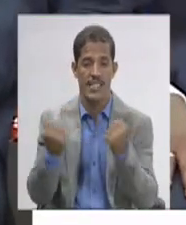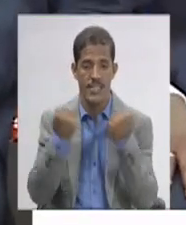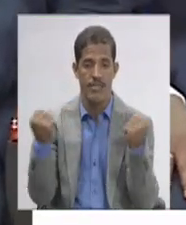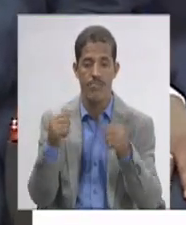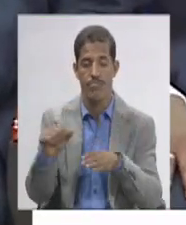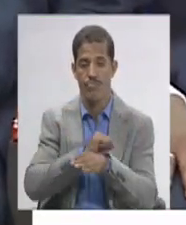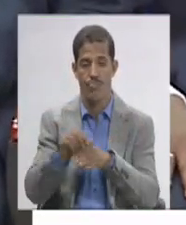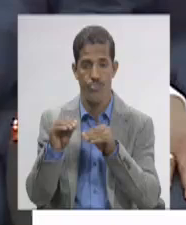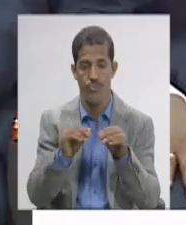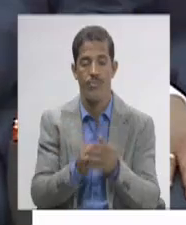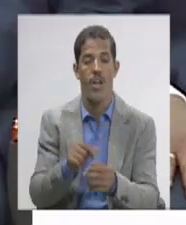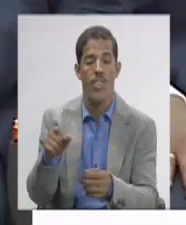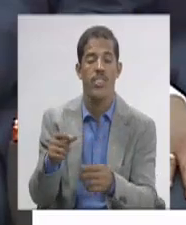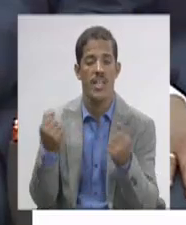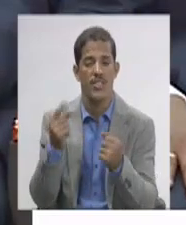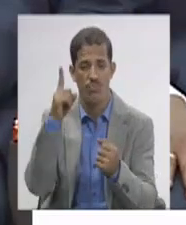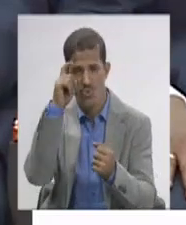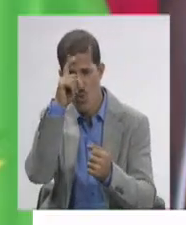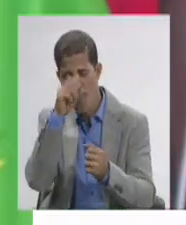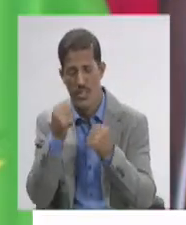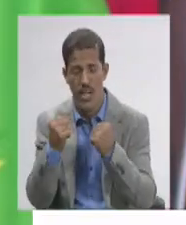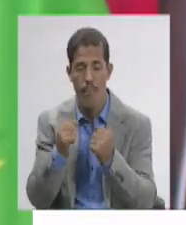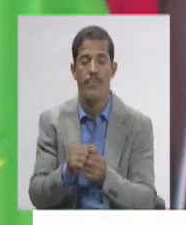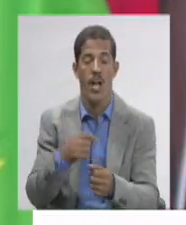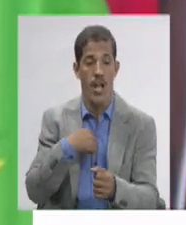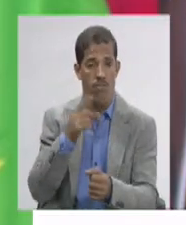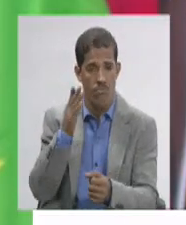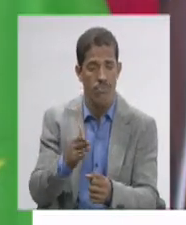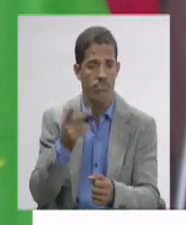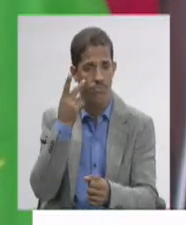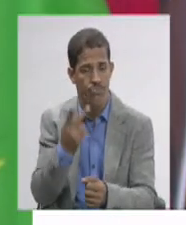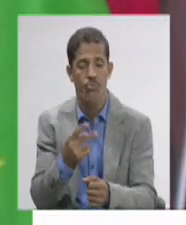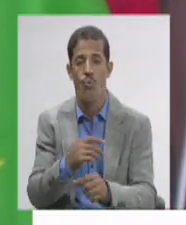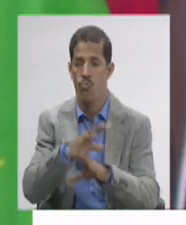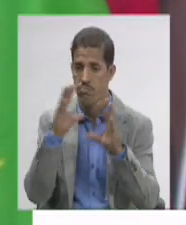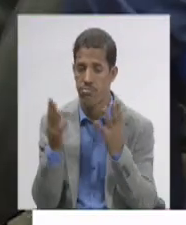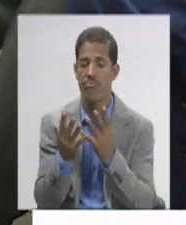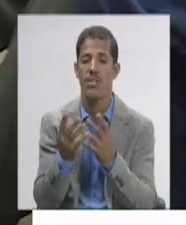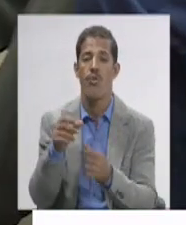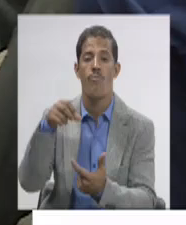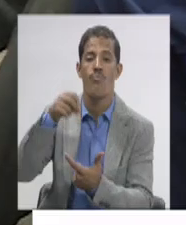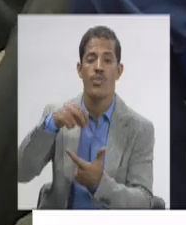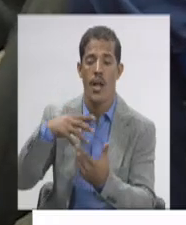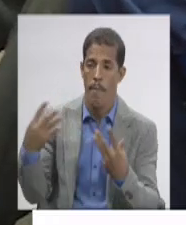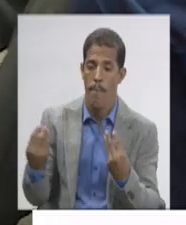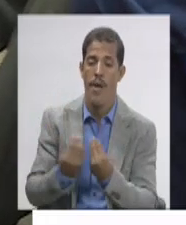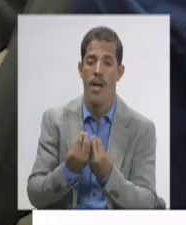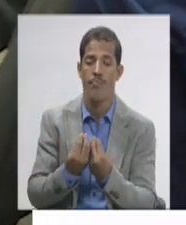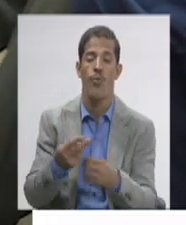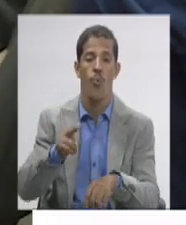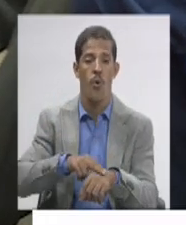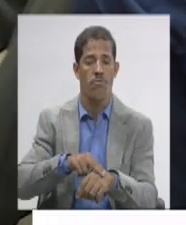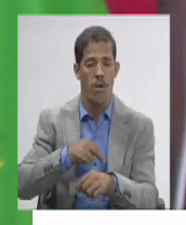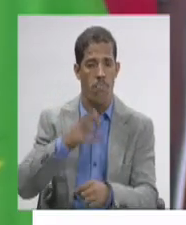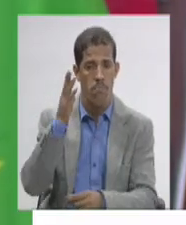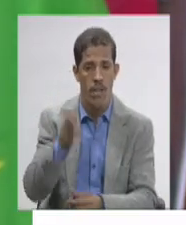اتباع الاليات وتذليل الصعوبات لجعلنا على نفس المستوى مع زملائنا موريتانيين وفعلا تمكنا من